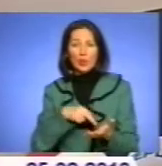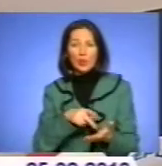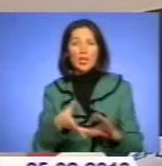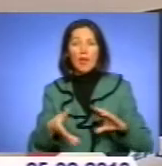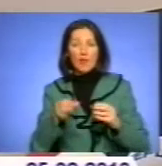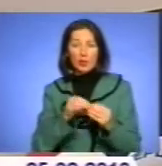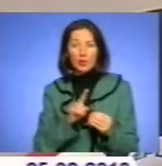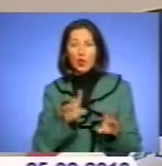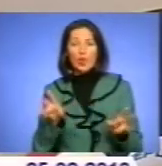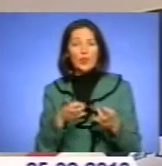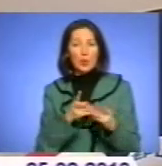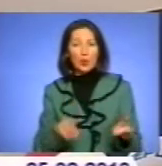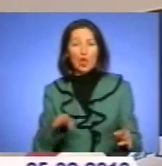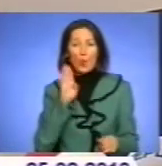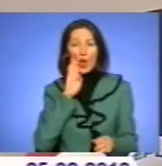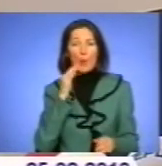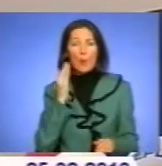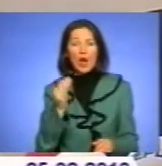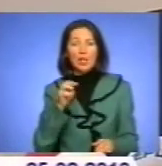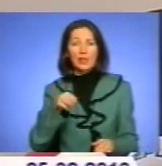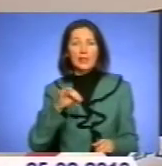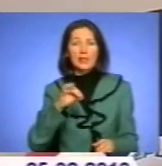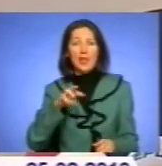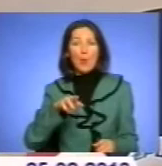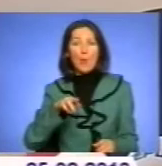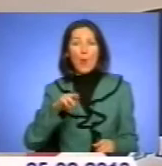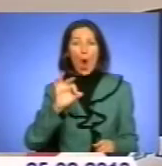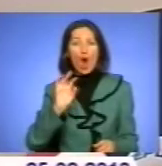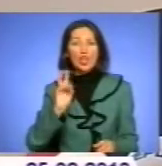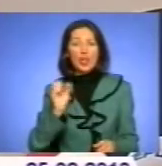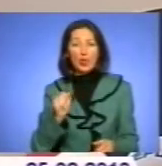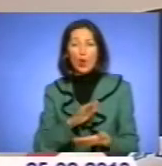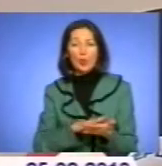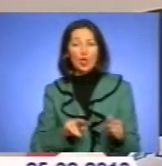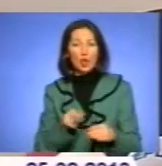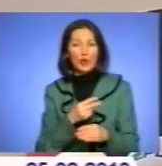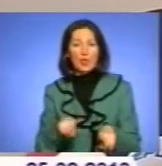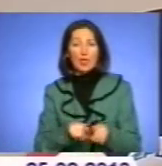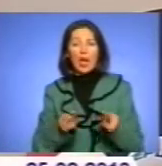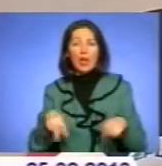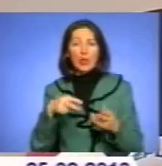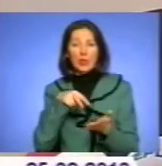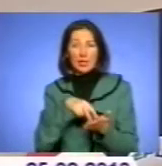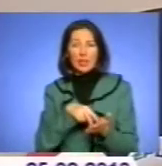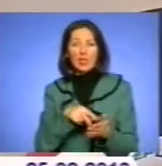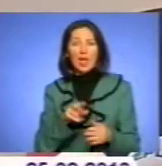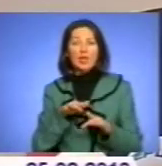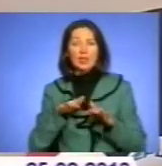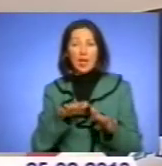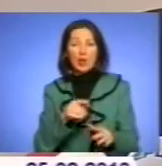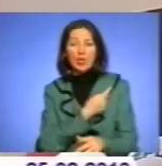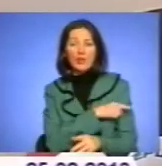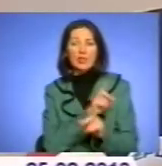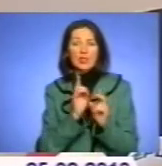не потребує пані Тимошенко подальшого лікування та реабілітаційних заходів в стаціонарі.